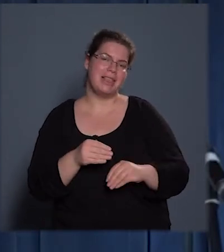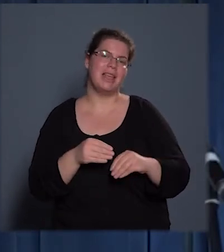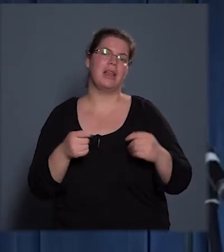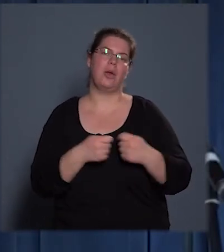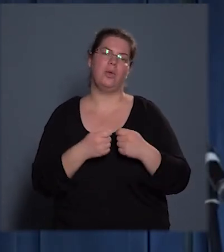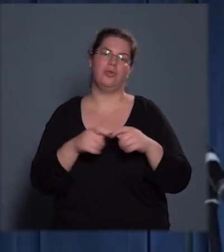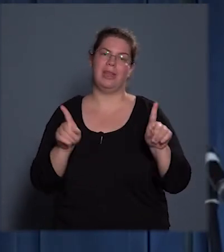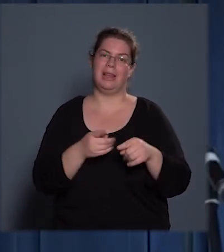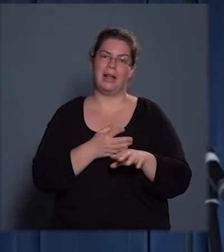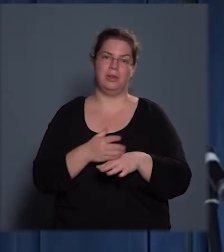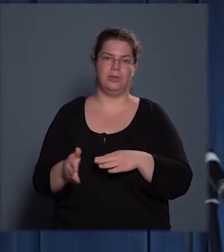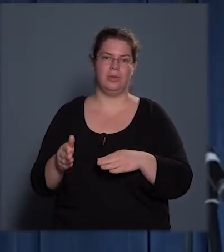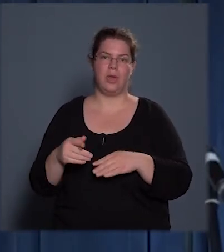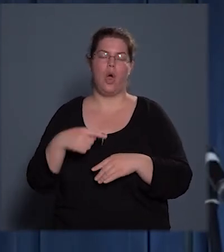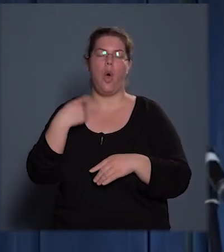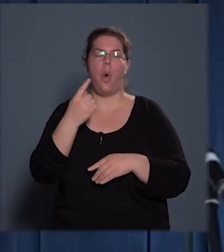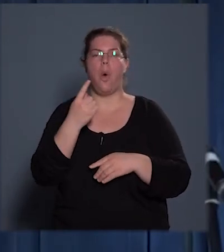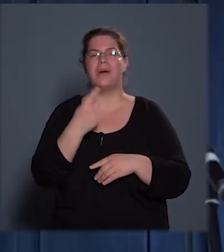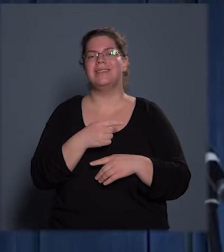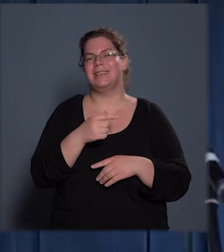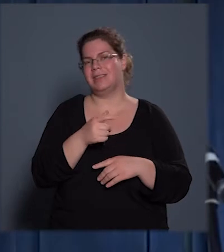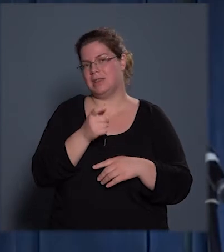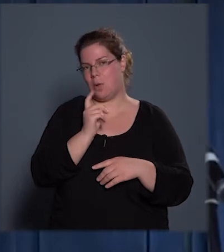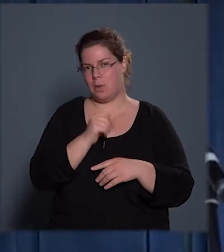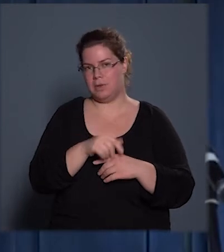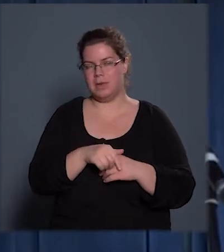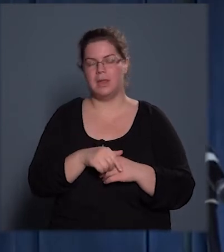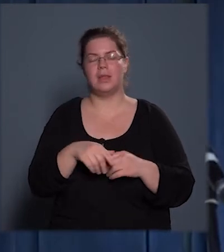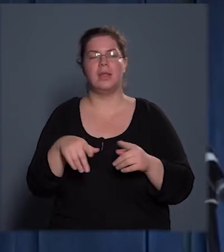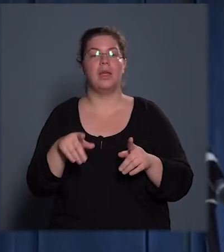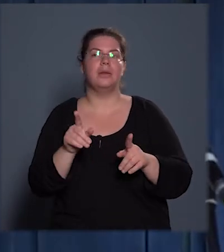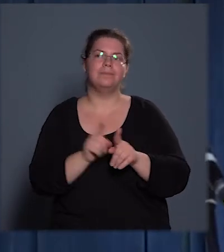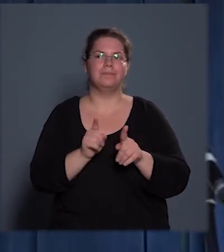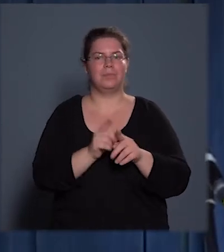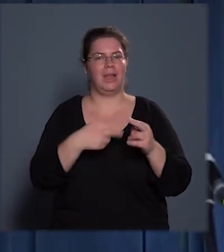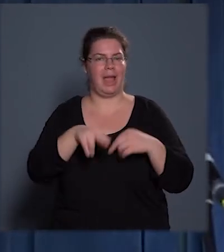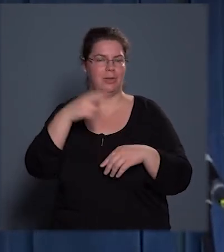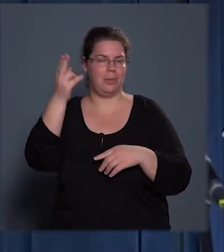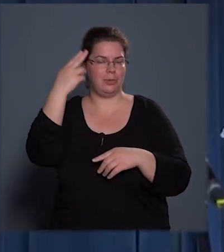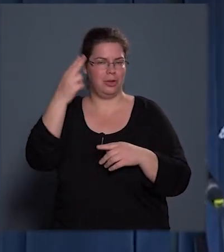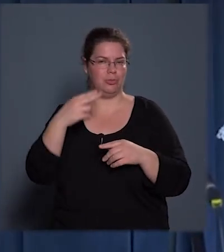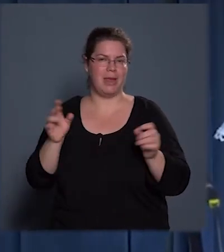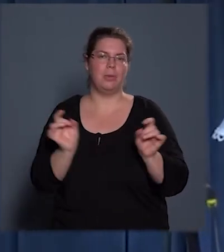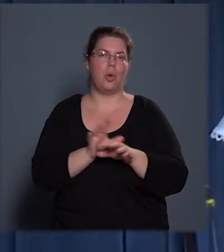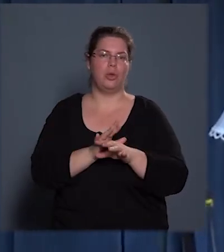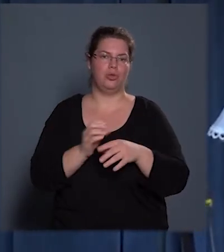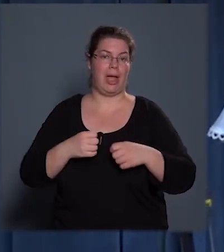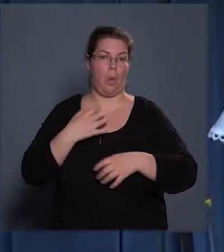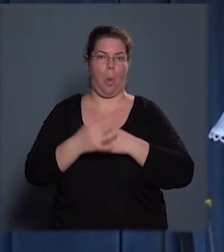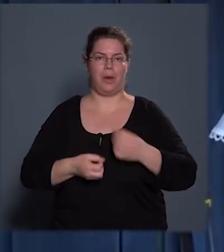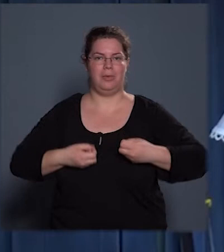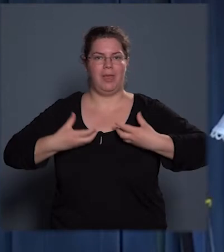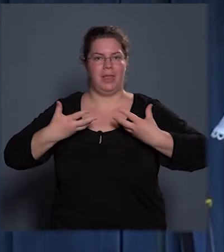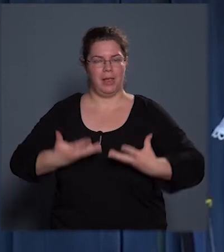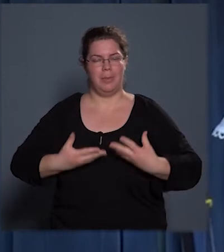során oxitocin, a legtöbben úgy ismerjük, hogy boldogsághormon szabadul fel,